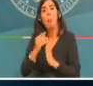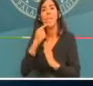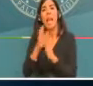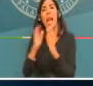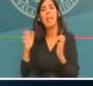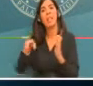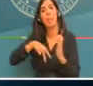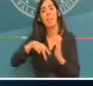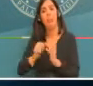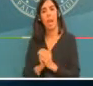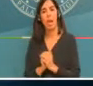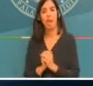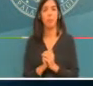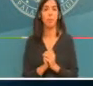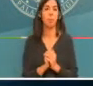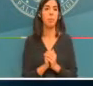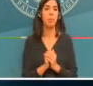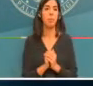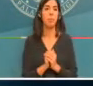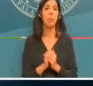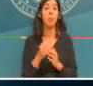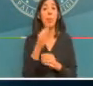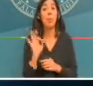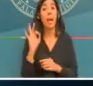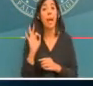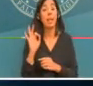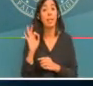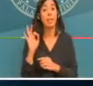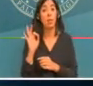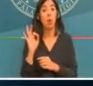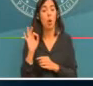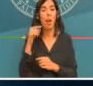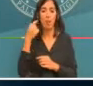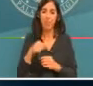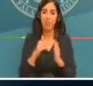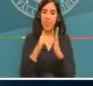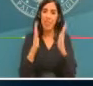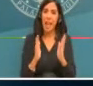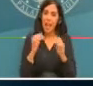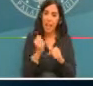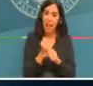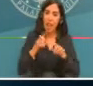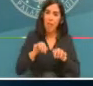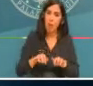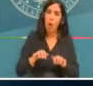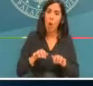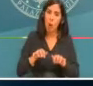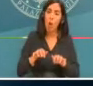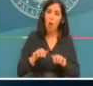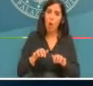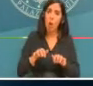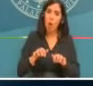e anche incentivando la il ricorso della pelle scuole superiori della didattica a